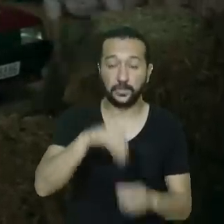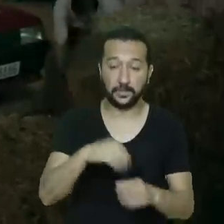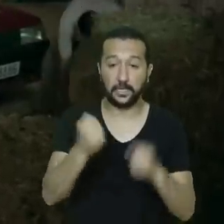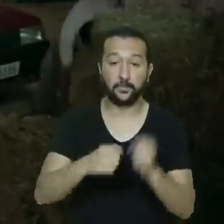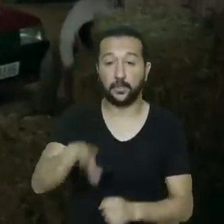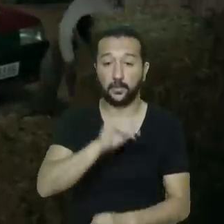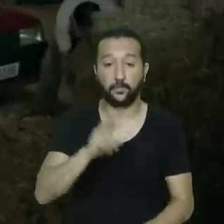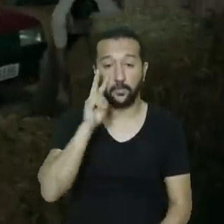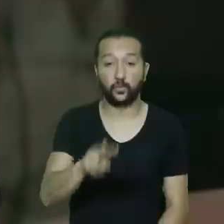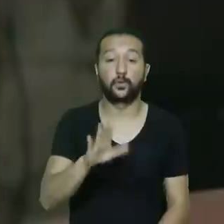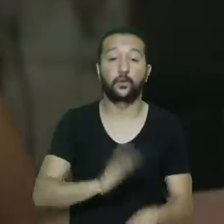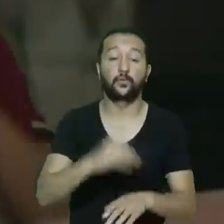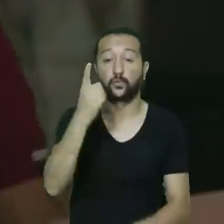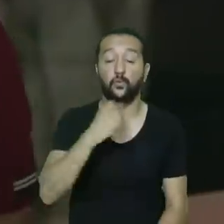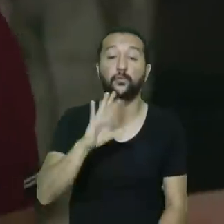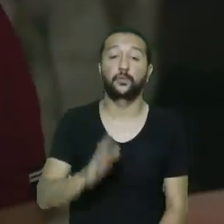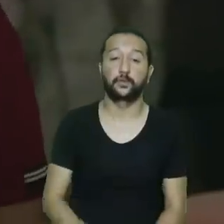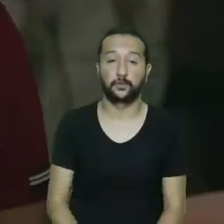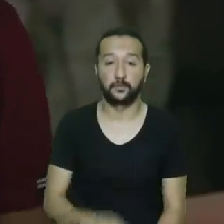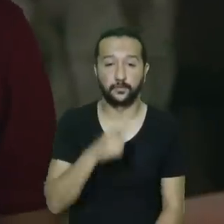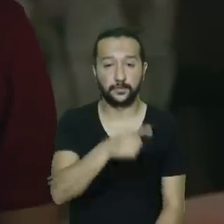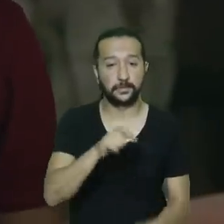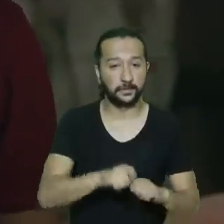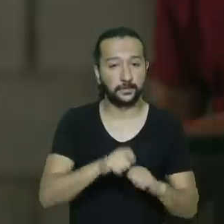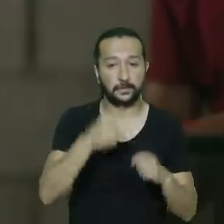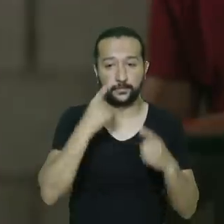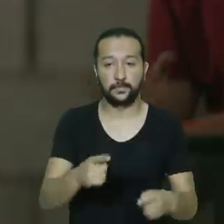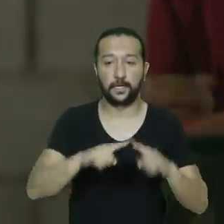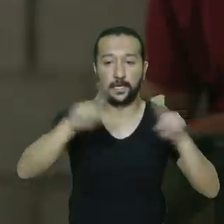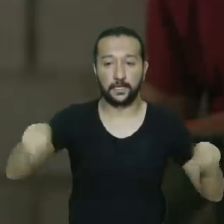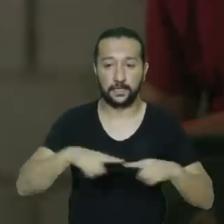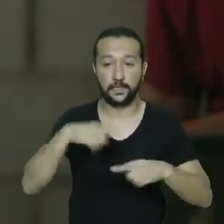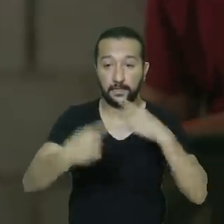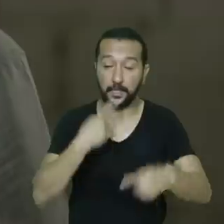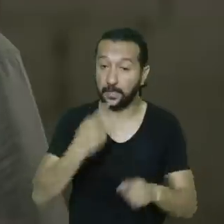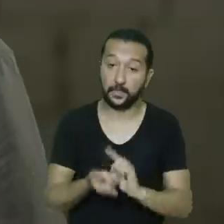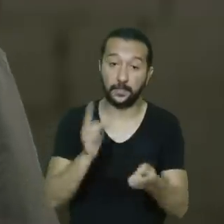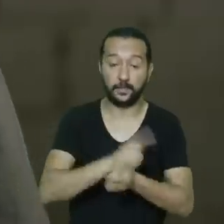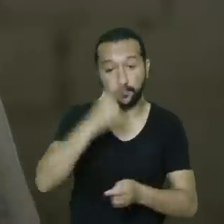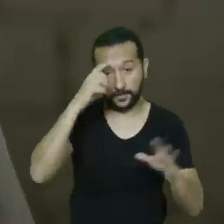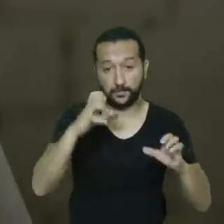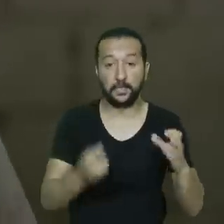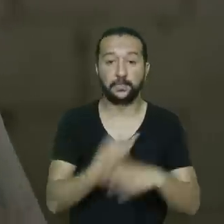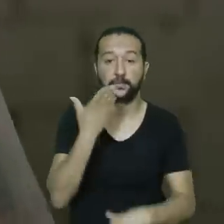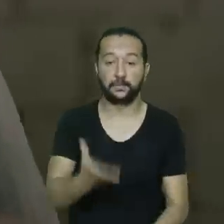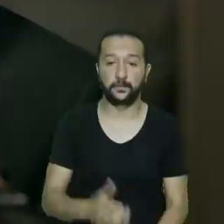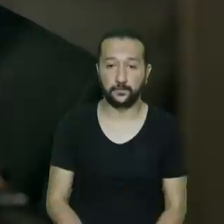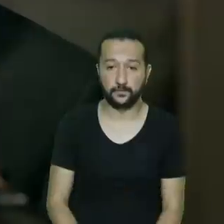arabayı kimselerse olması bari. Gülen arkadaş şu işi bak be. Haritayı değiştirelim derken gene aldık başımıza belalı.